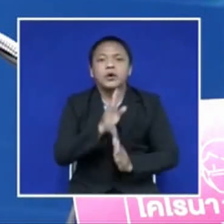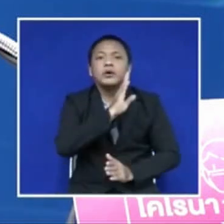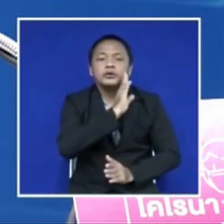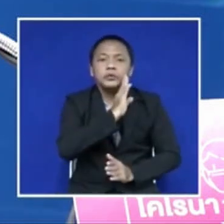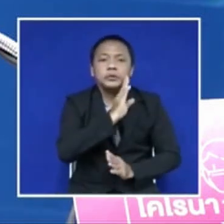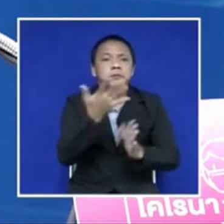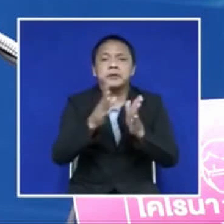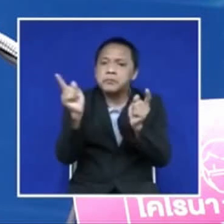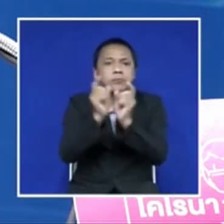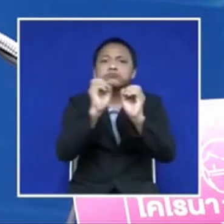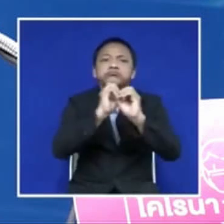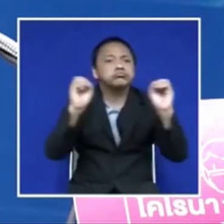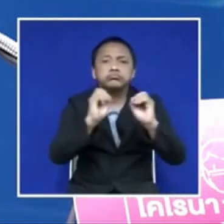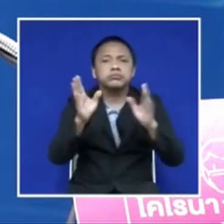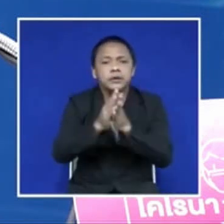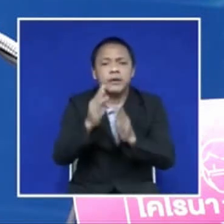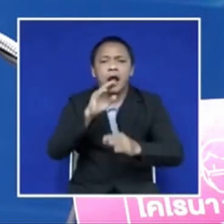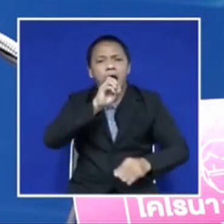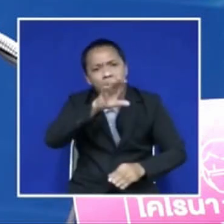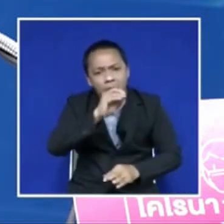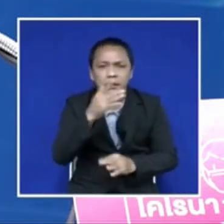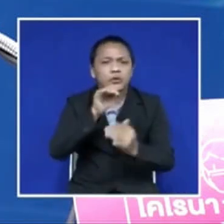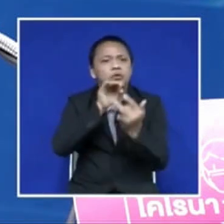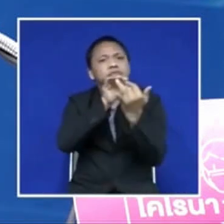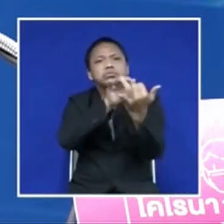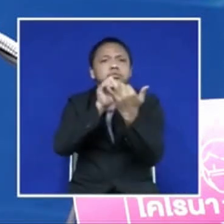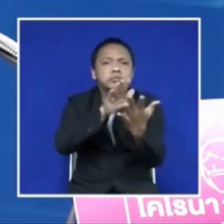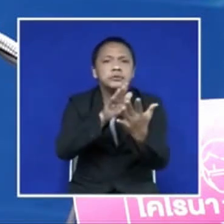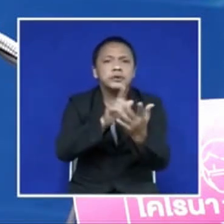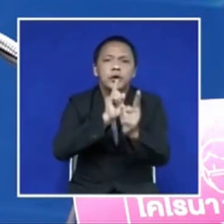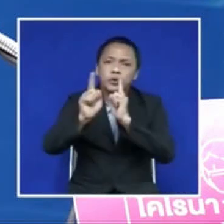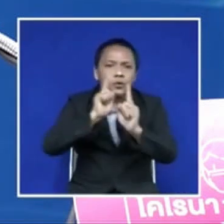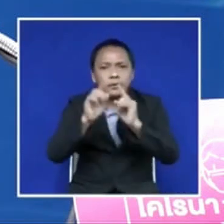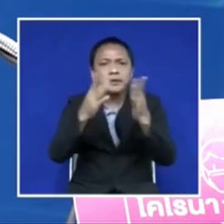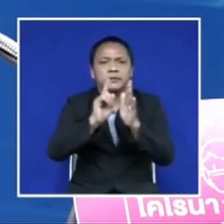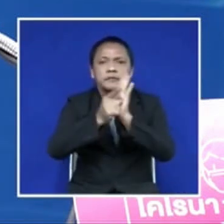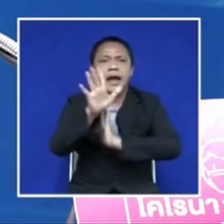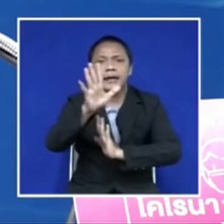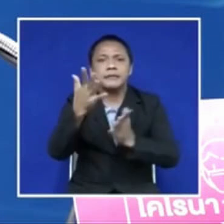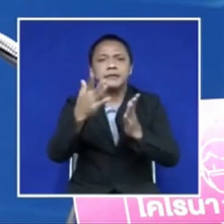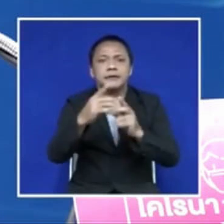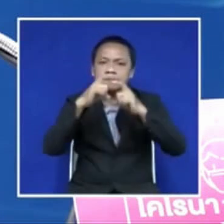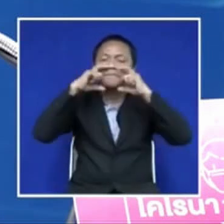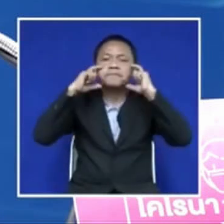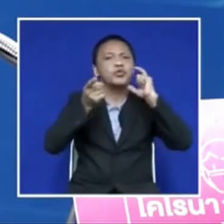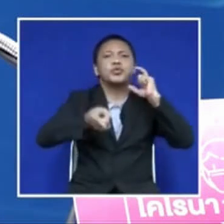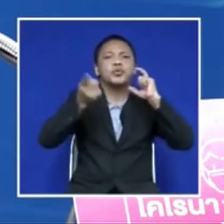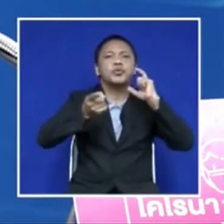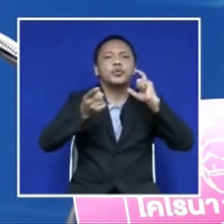หลายประเทศมีการพบเชื้อในอาหารต่างๆไม่พบนั้นแต่ลักษณะของการพบสารพันธุกรรมมีการปนเปื้อน